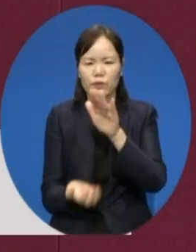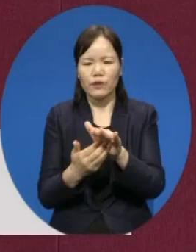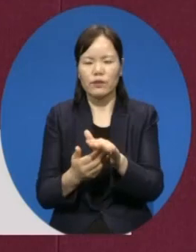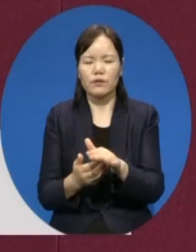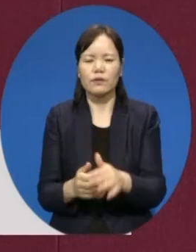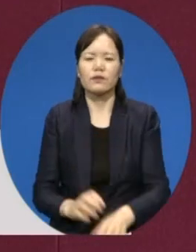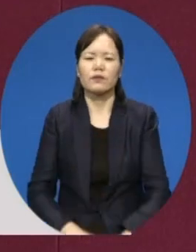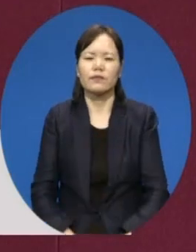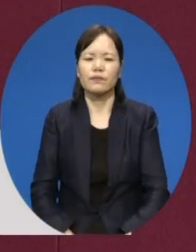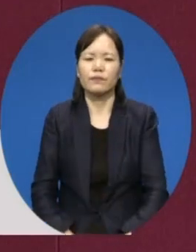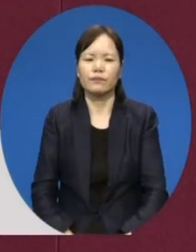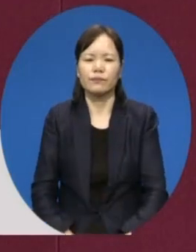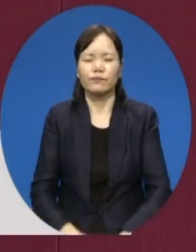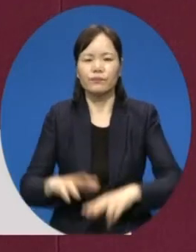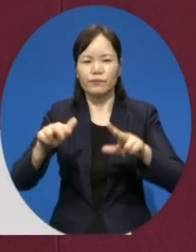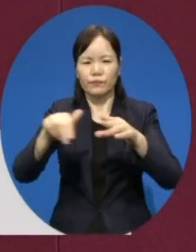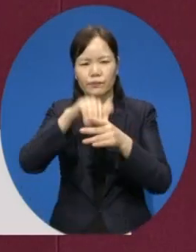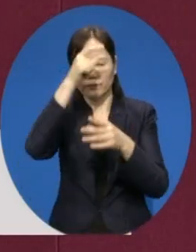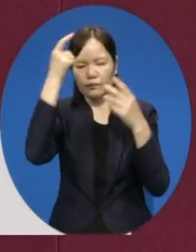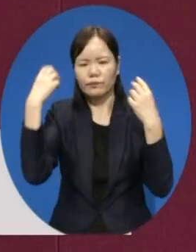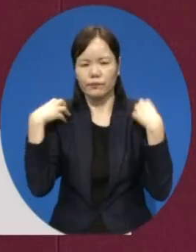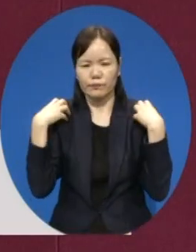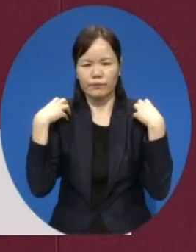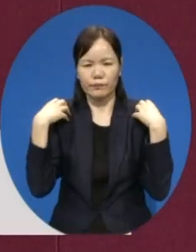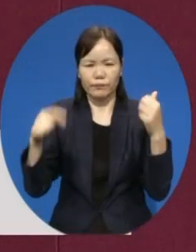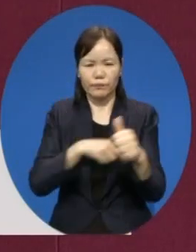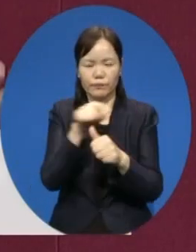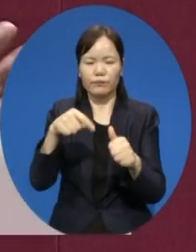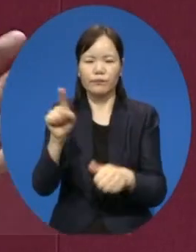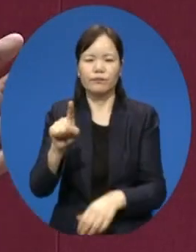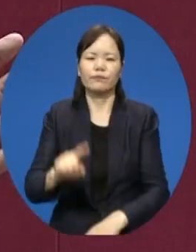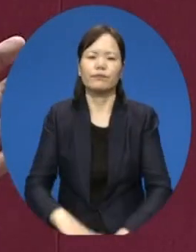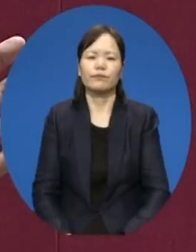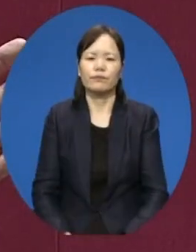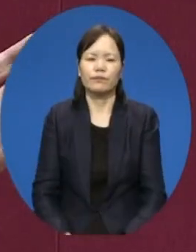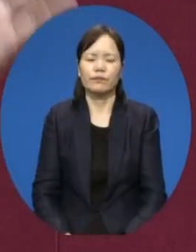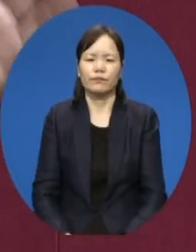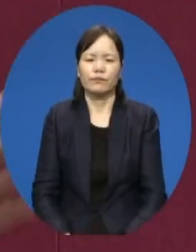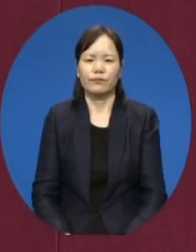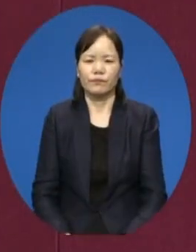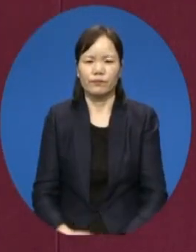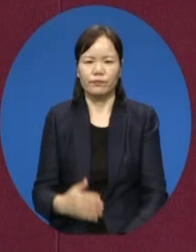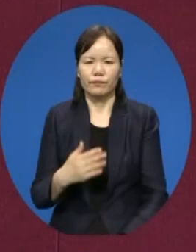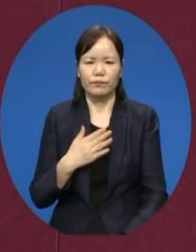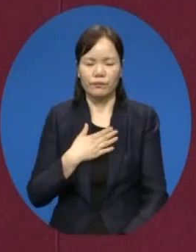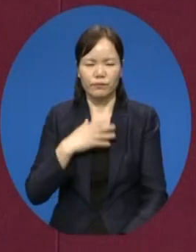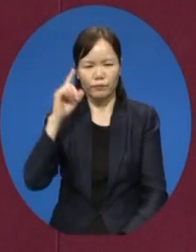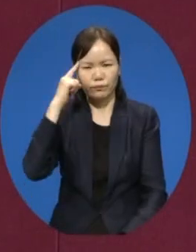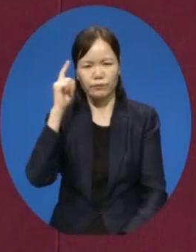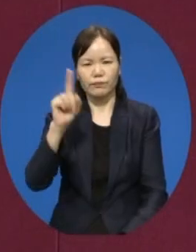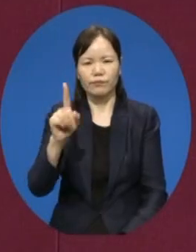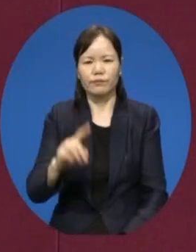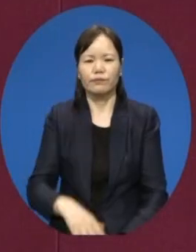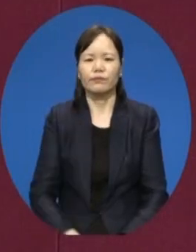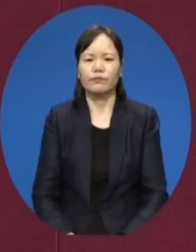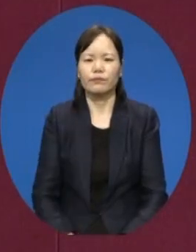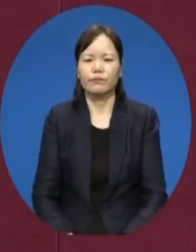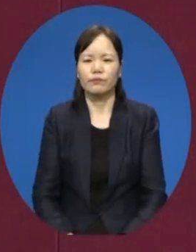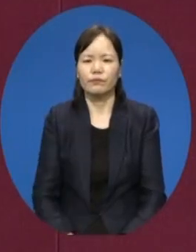있었습니다. 지금 문재인 정부 어떻습니까? 한마디로 요약하면 저는 이렇다고 생각합니다.